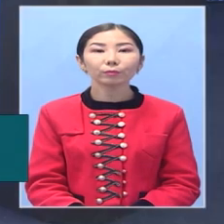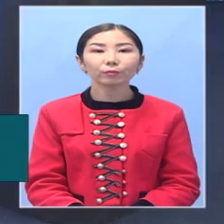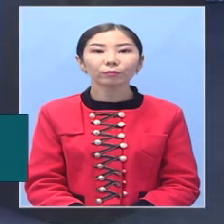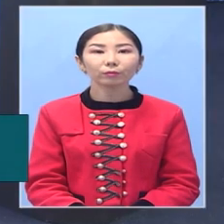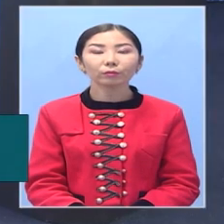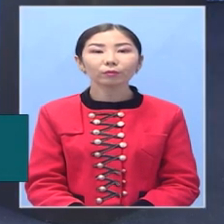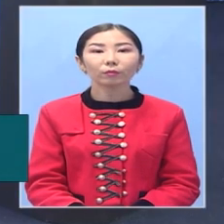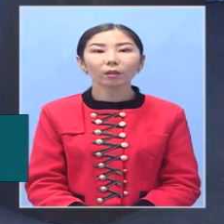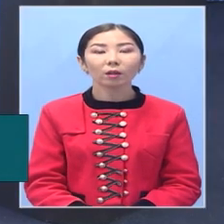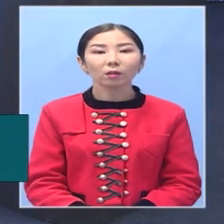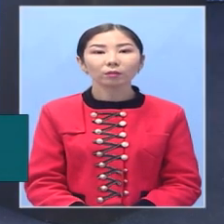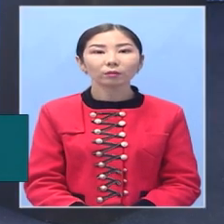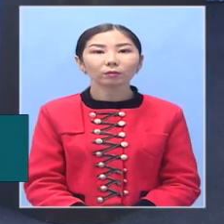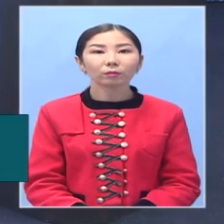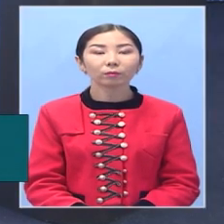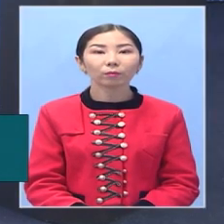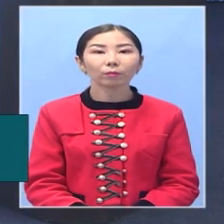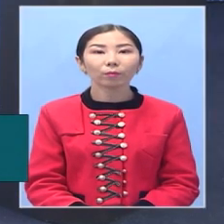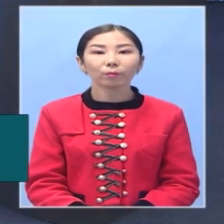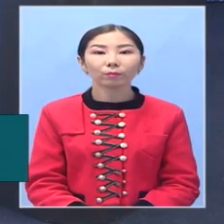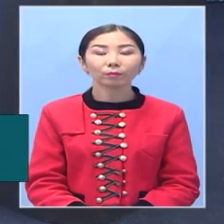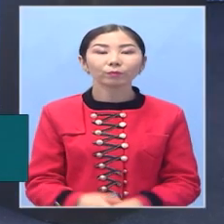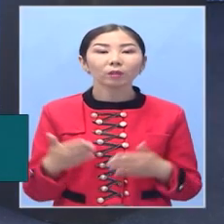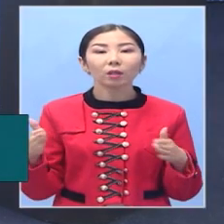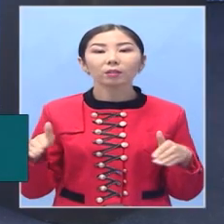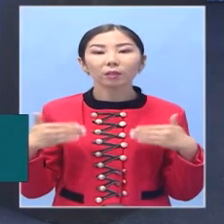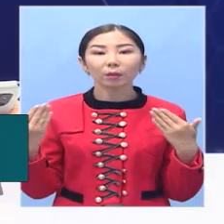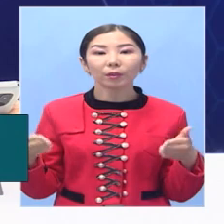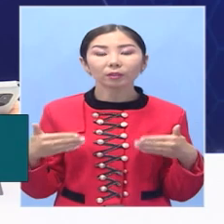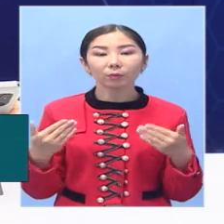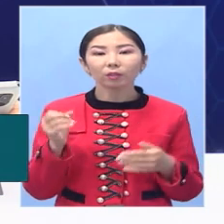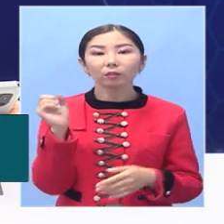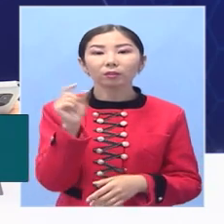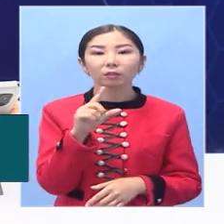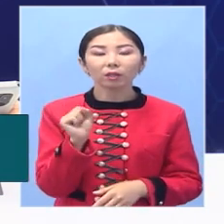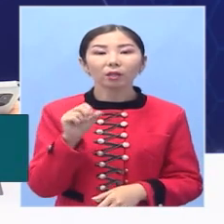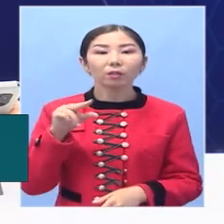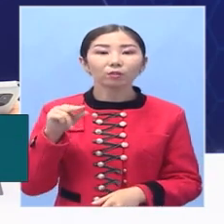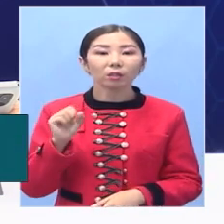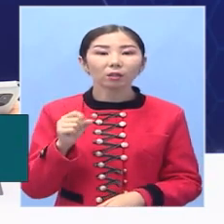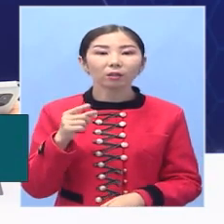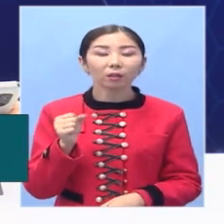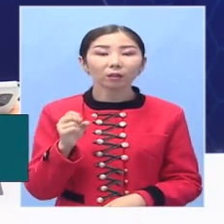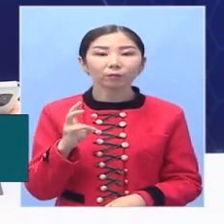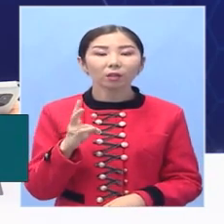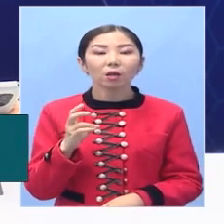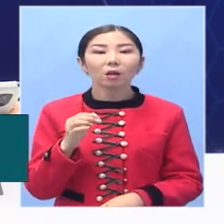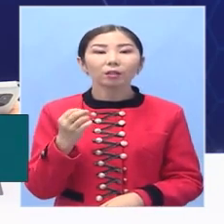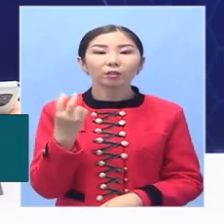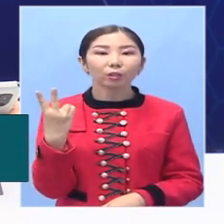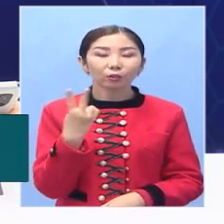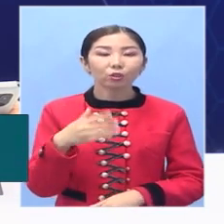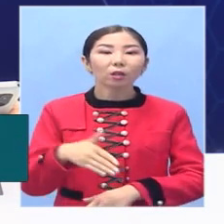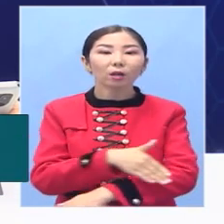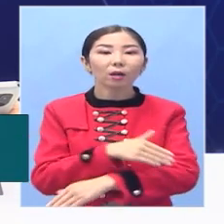Енді көрермендердің тағы бір сұрағына назар аударсақ дейміз. Саламатсыз ба дейді, Зашаған кентіндегі Серікқали Жақыпов көшесінде екінші асфальт